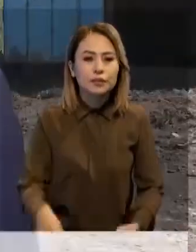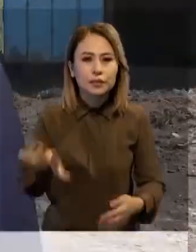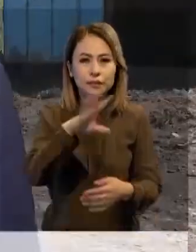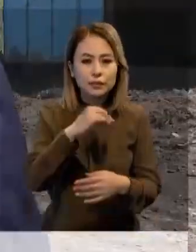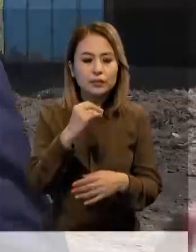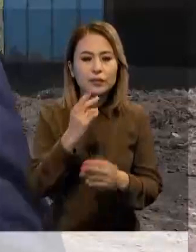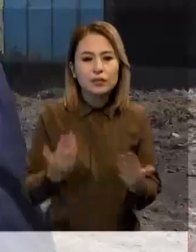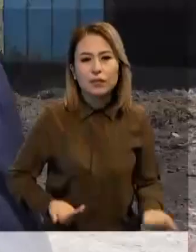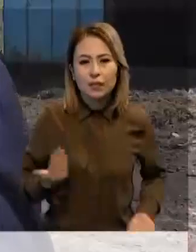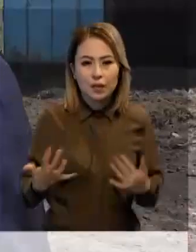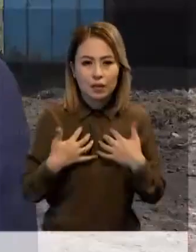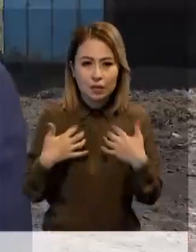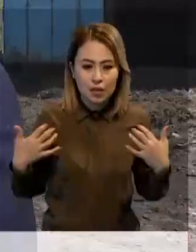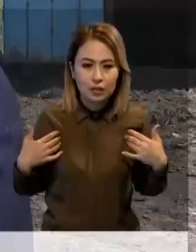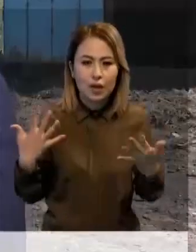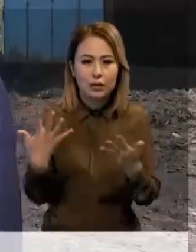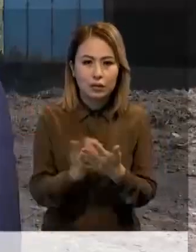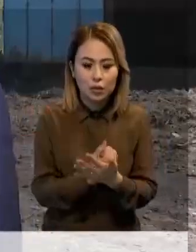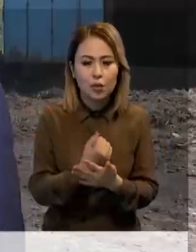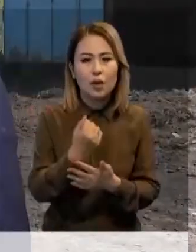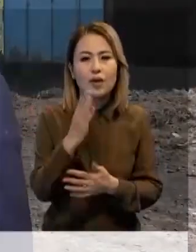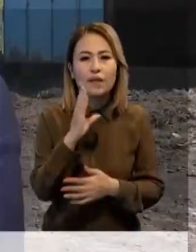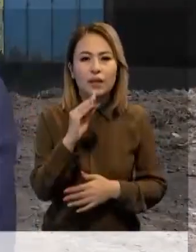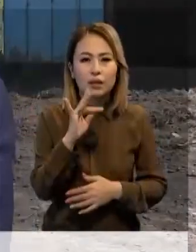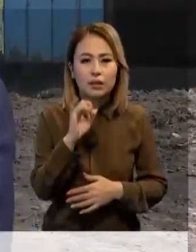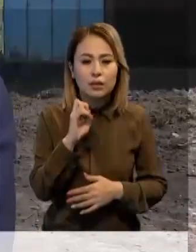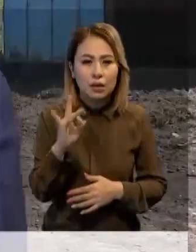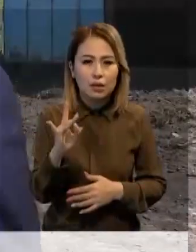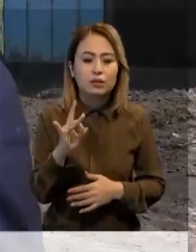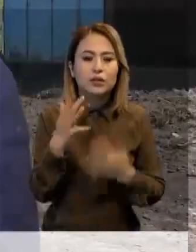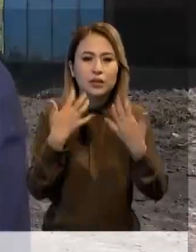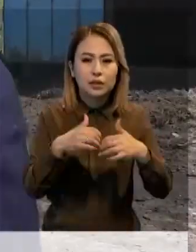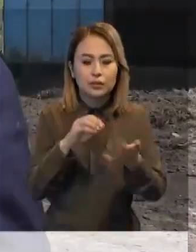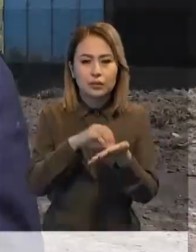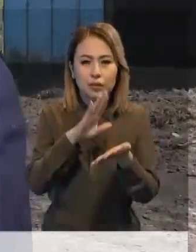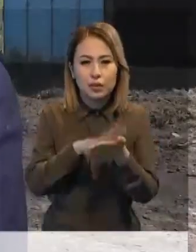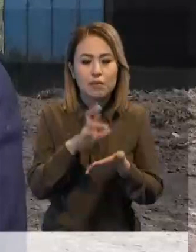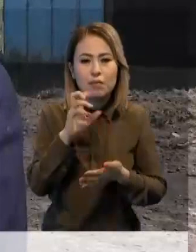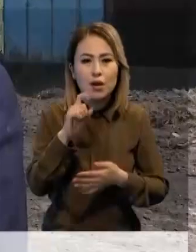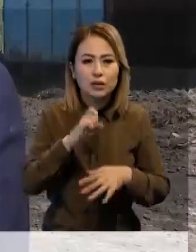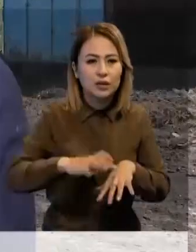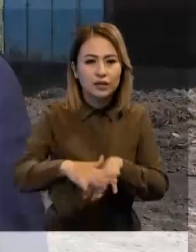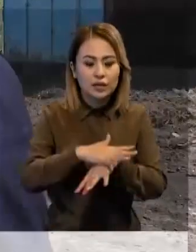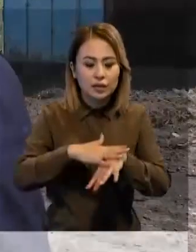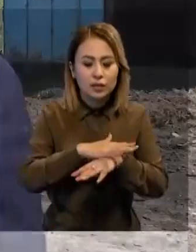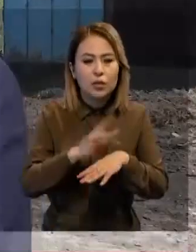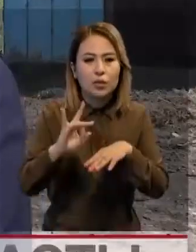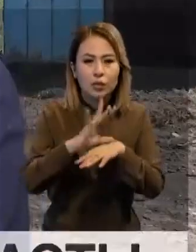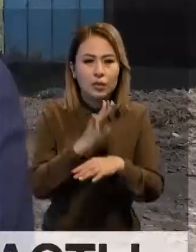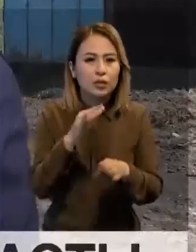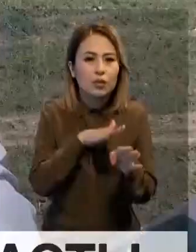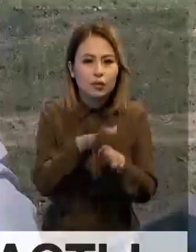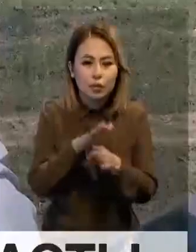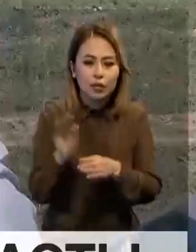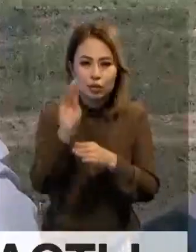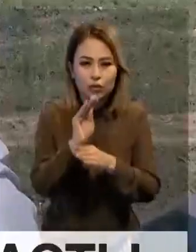қалған малдарын бәрі анықтау, ветеринарлық мал есебі тұратын базадан есебінен алып, ары қарап түгендеу